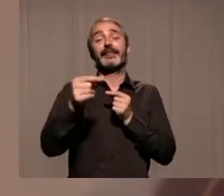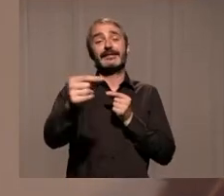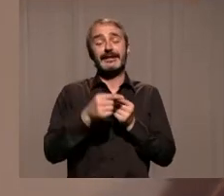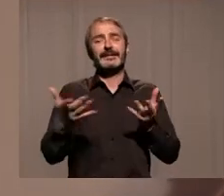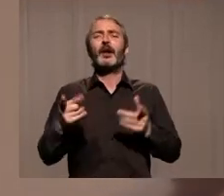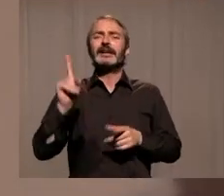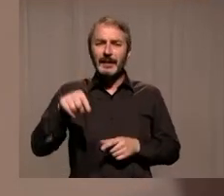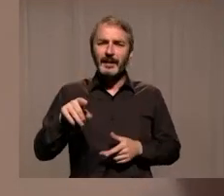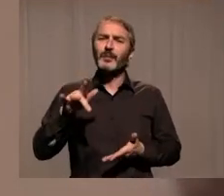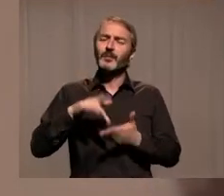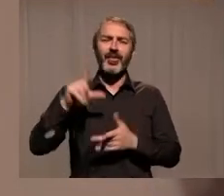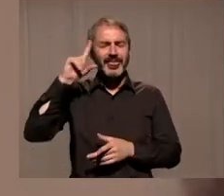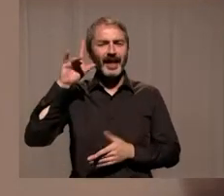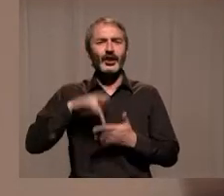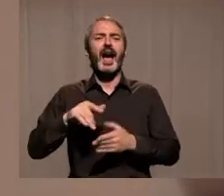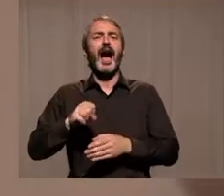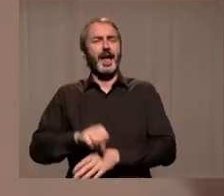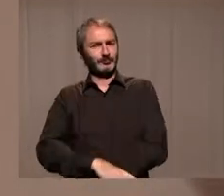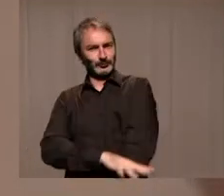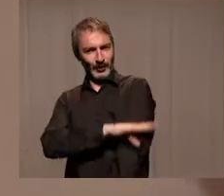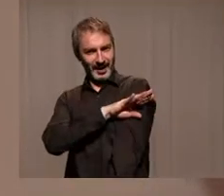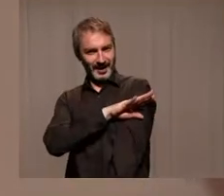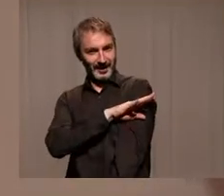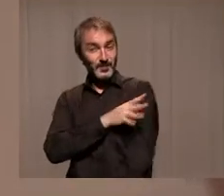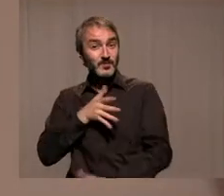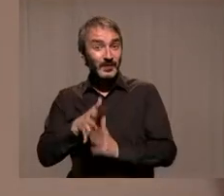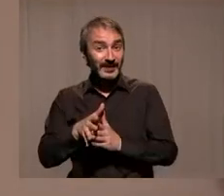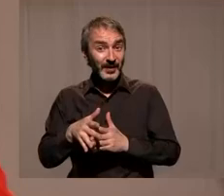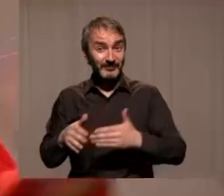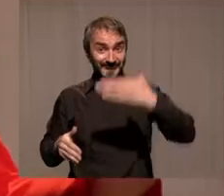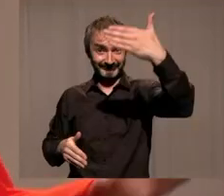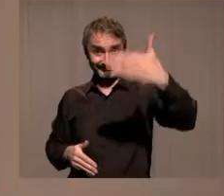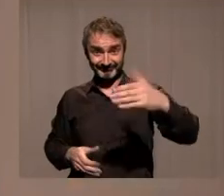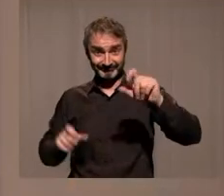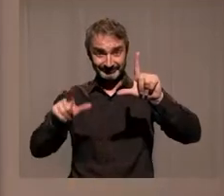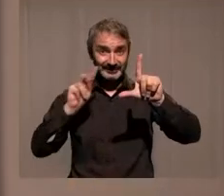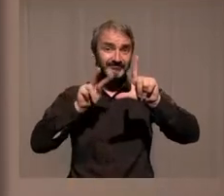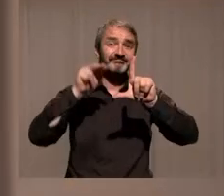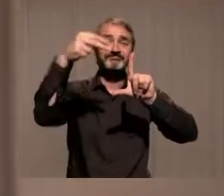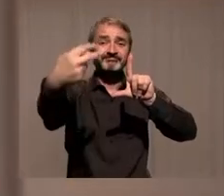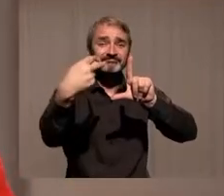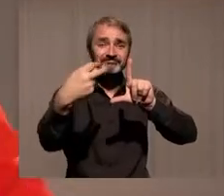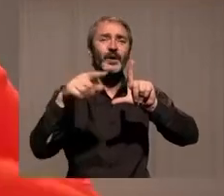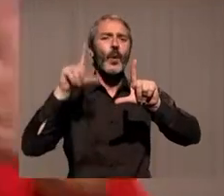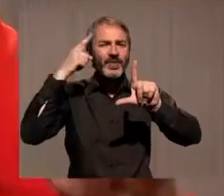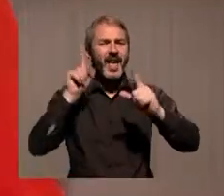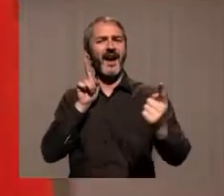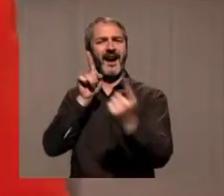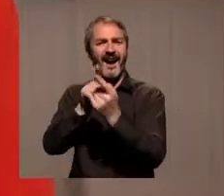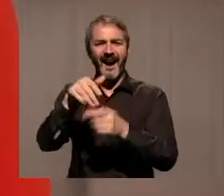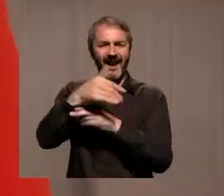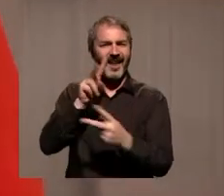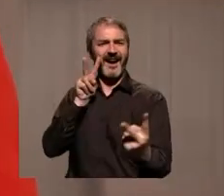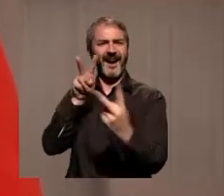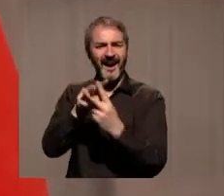emocionant, és un dia realment molt emocionant, perquè esteu a l'altra banda del vidre, però us trobarem als carrers, us trobarem a les places, us trobarem als estudis,